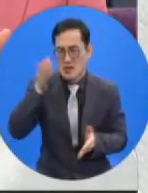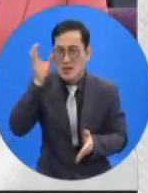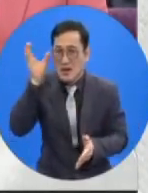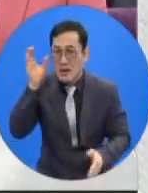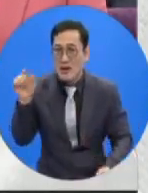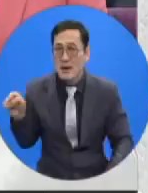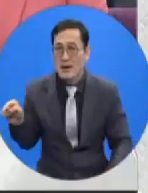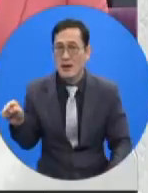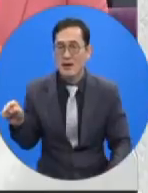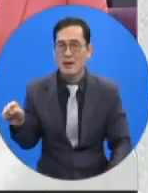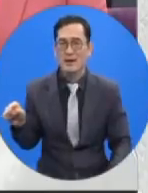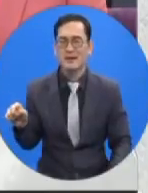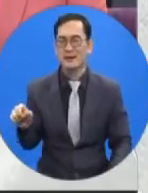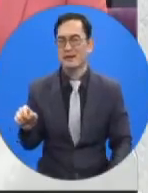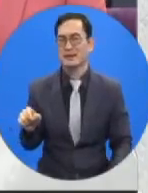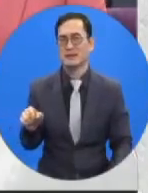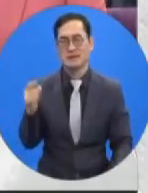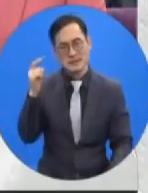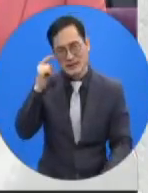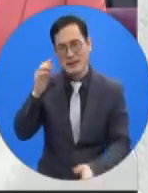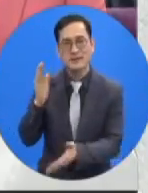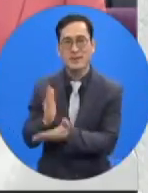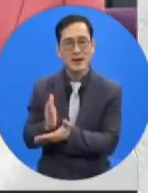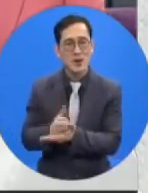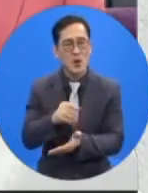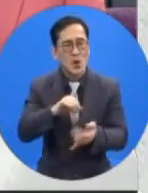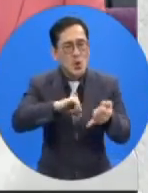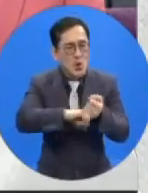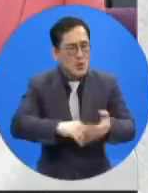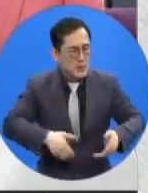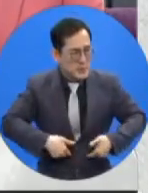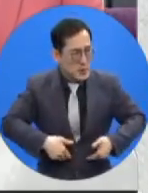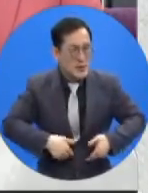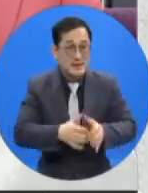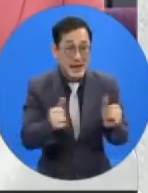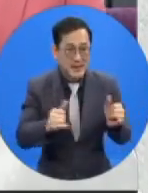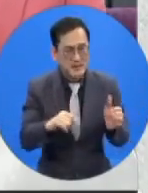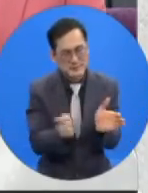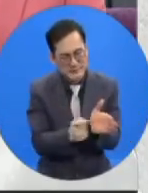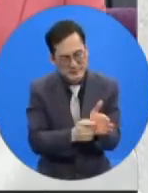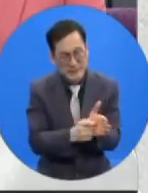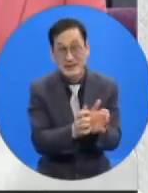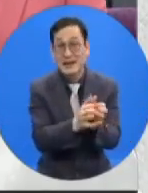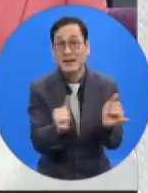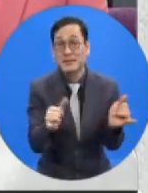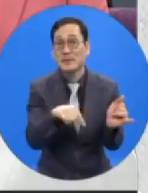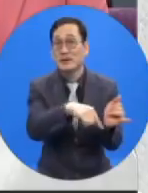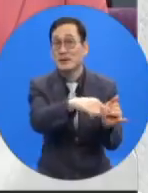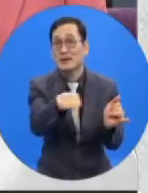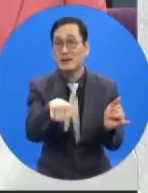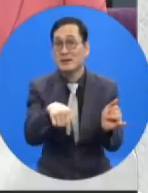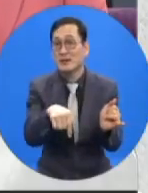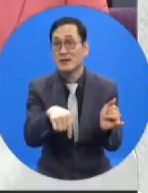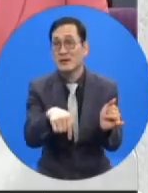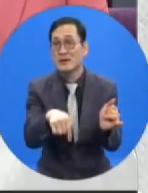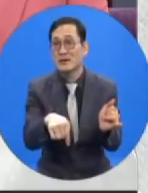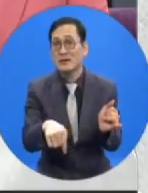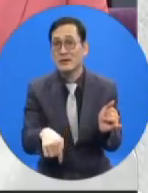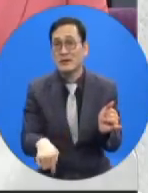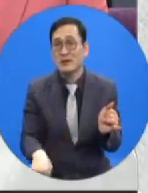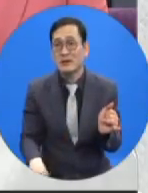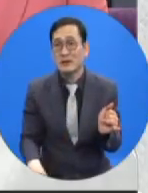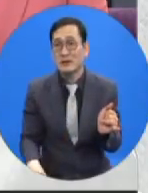진짜 피해자들, 진짜 이게 없으면 안 되는 분들, 피해를 본 분들에 대해서는 왜